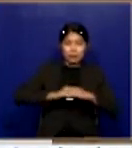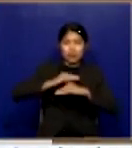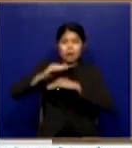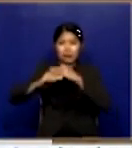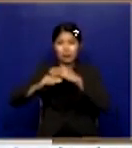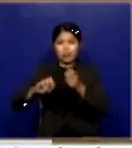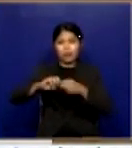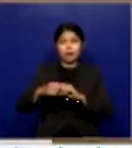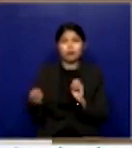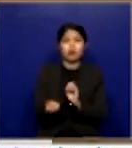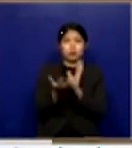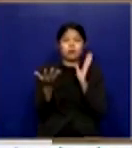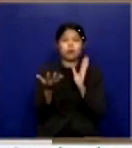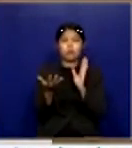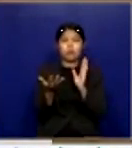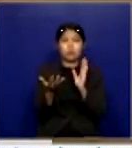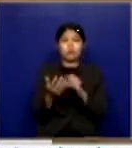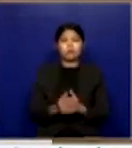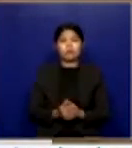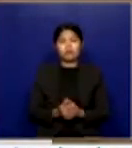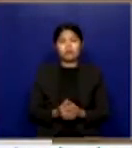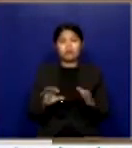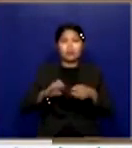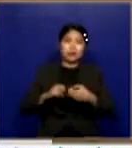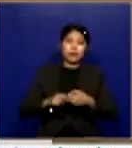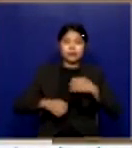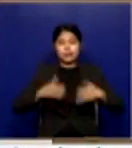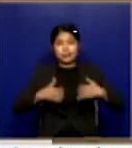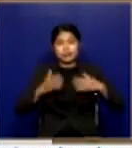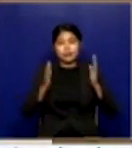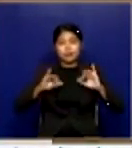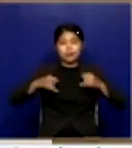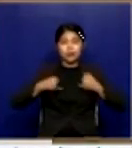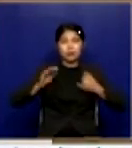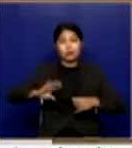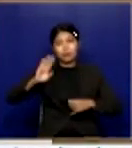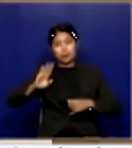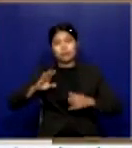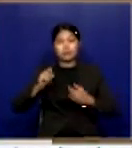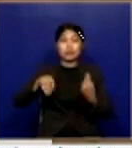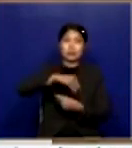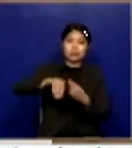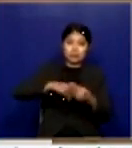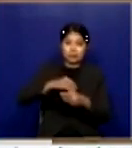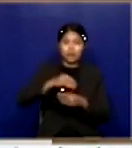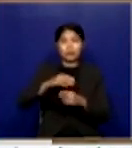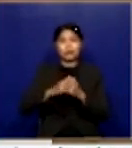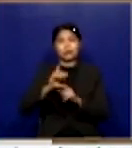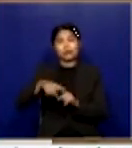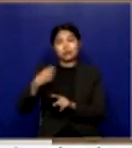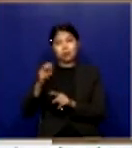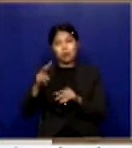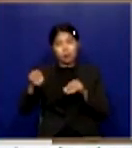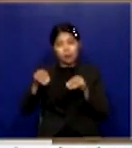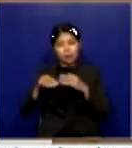เรื่องของความเชื่อมั่นแต่เรื่องความเดือดร้อนผู้ประกอบการสร้างบรรยากาศสะกิดในช่วงปลายปีที่มันอาจจะดีขึ้น